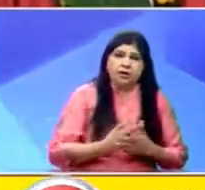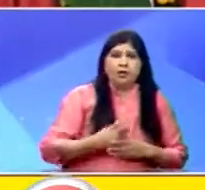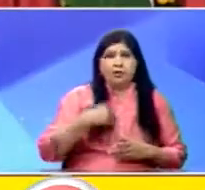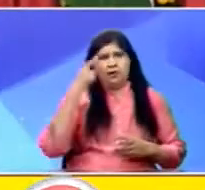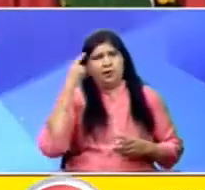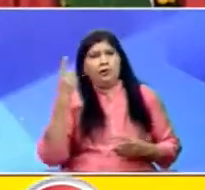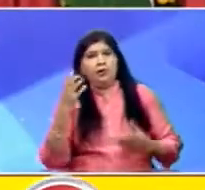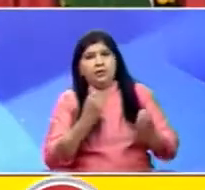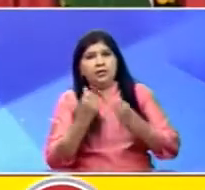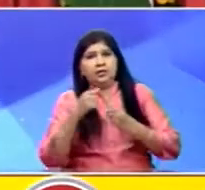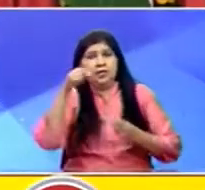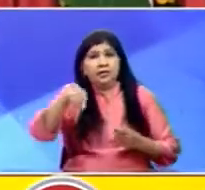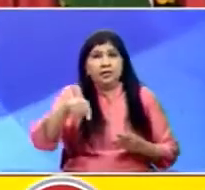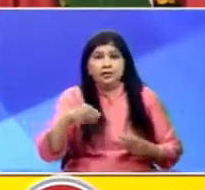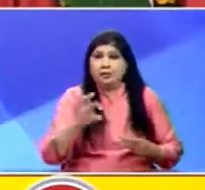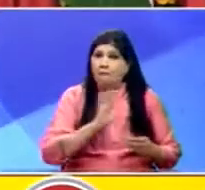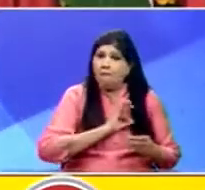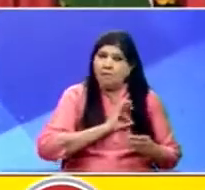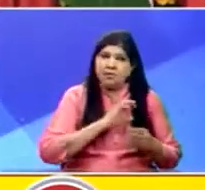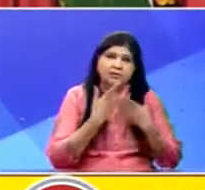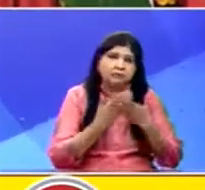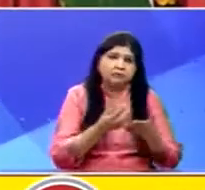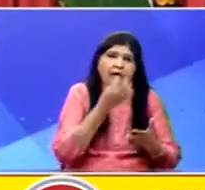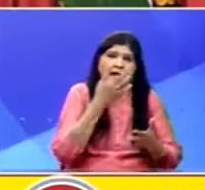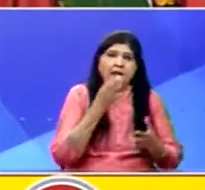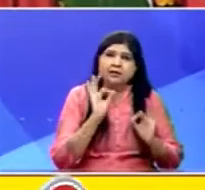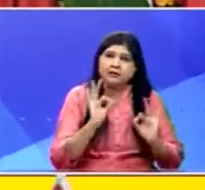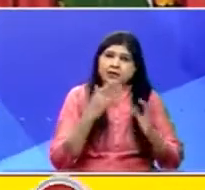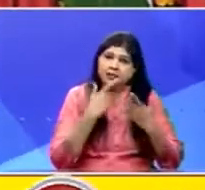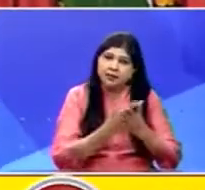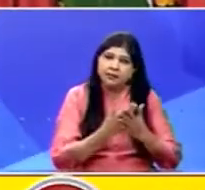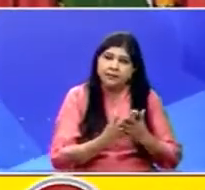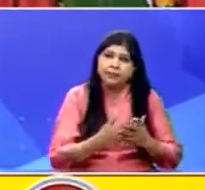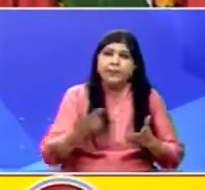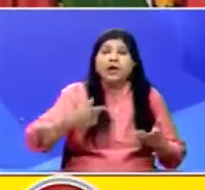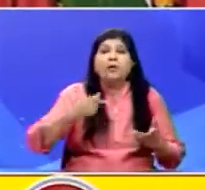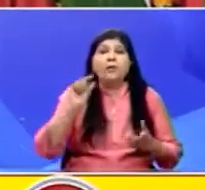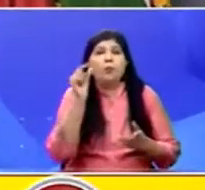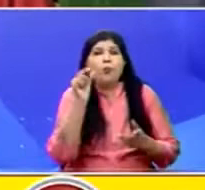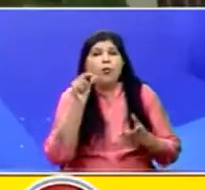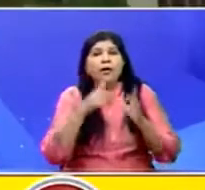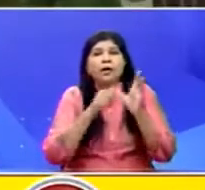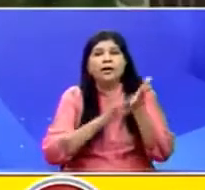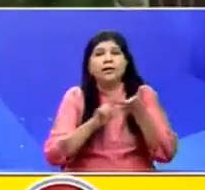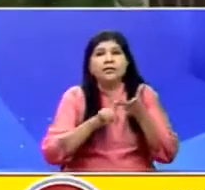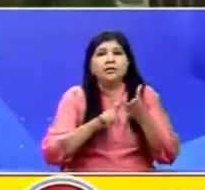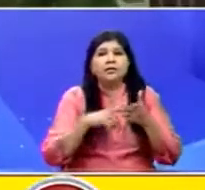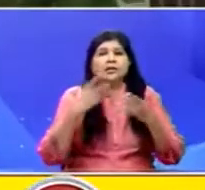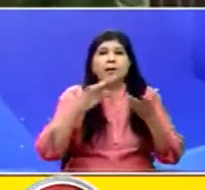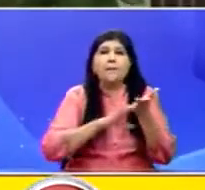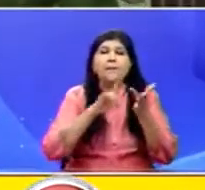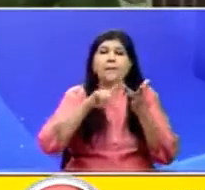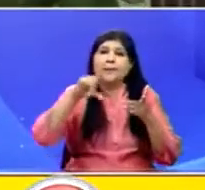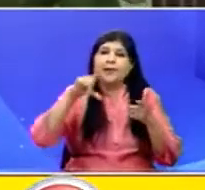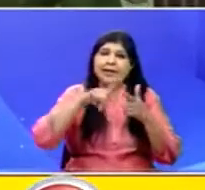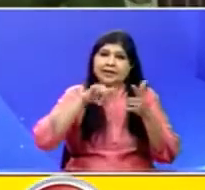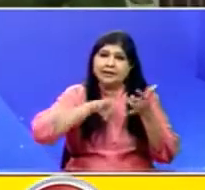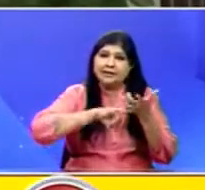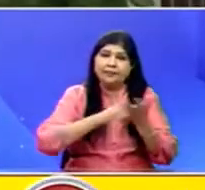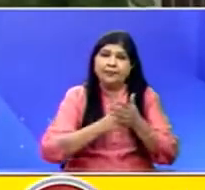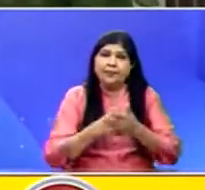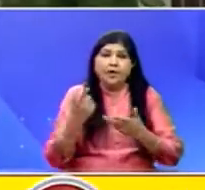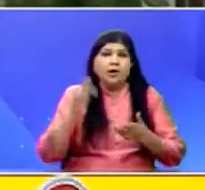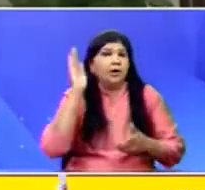महानुभावों को यह डिशेस बहुत पसंद आती है और हमारे मोटे अनाज के संबंध में, मिलेट्स के संबंध में काफी